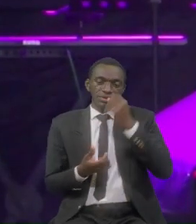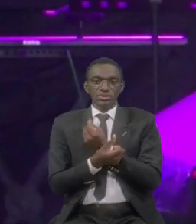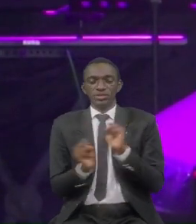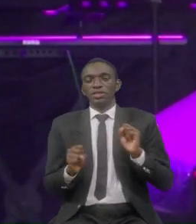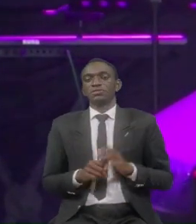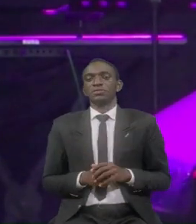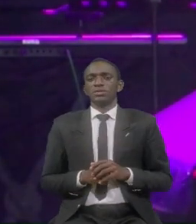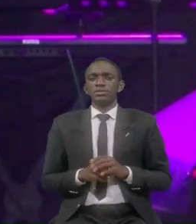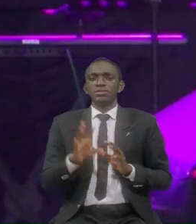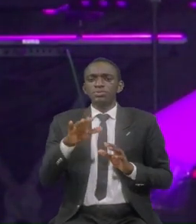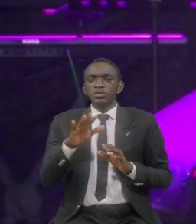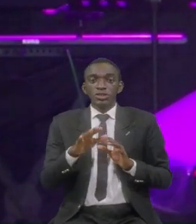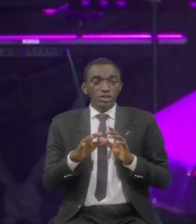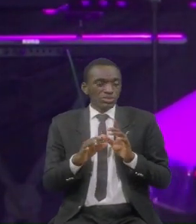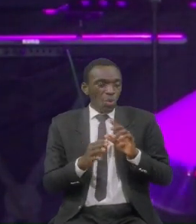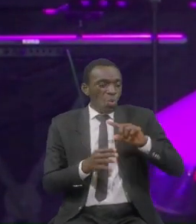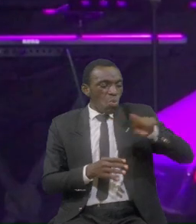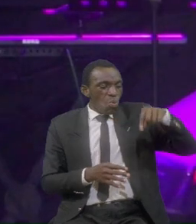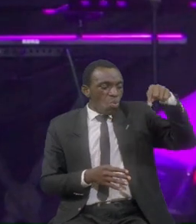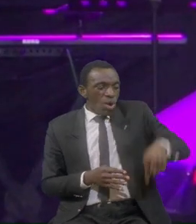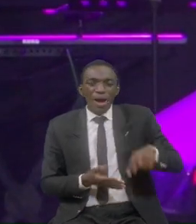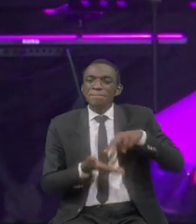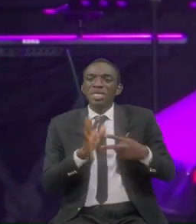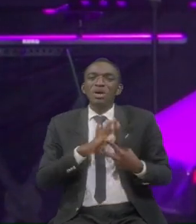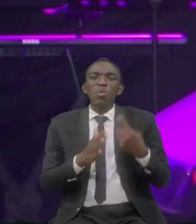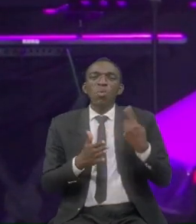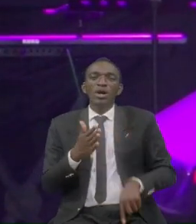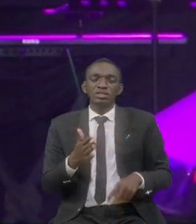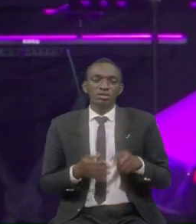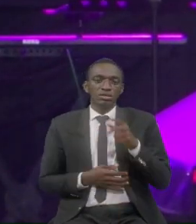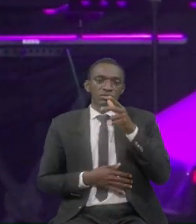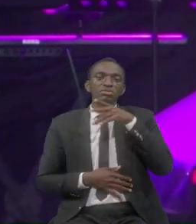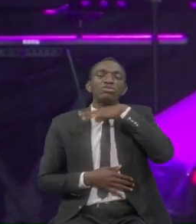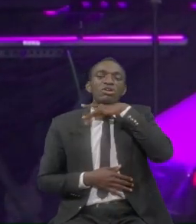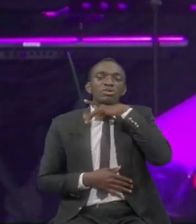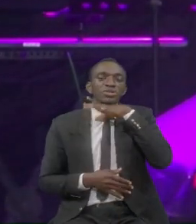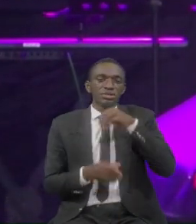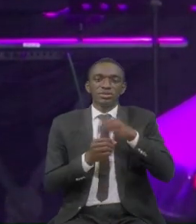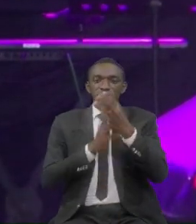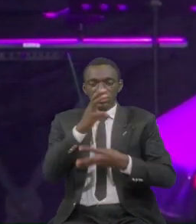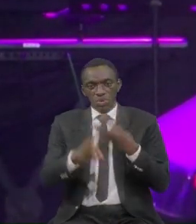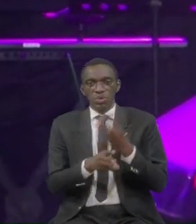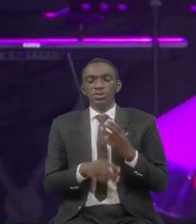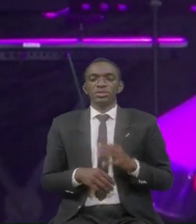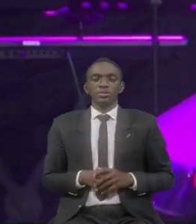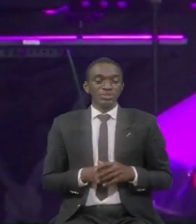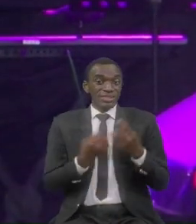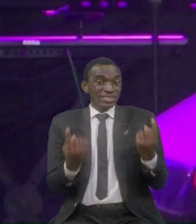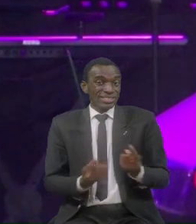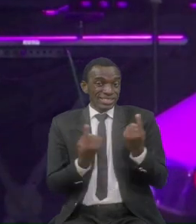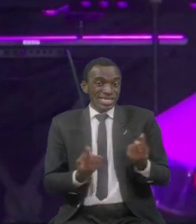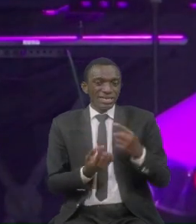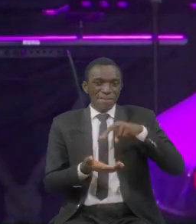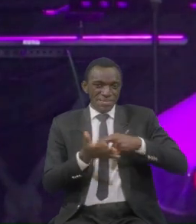well. Ang pagkadunot sa kalibutan mauna. The sins in the world, that's the well. Ang simbolo sa